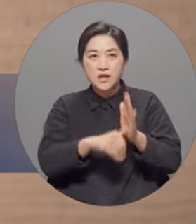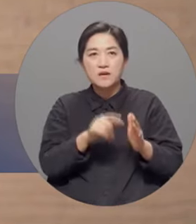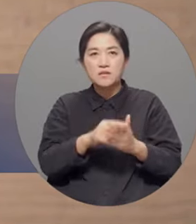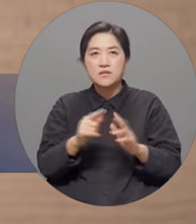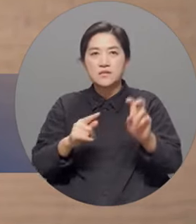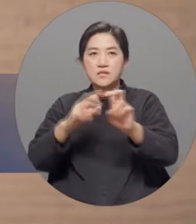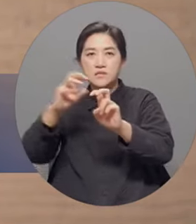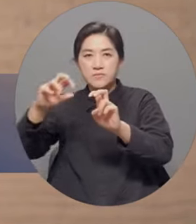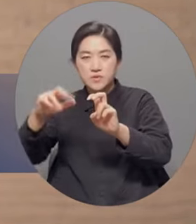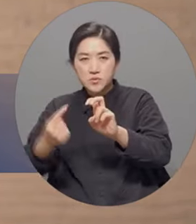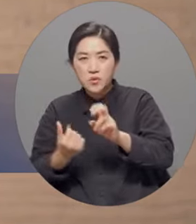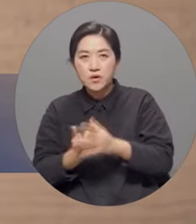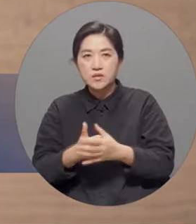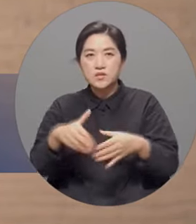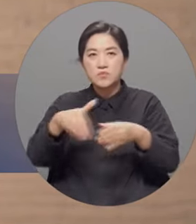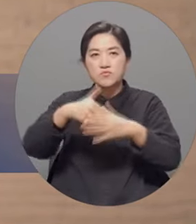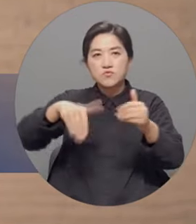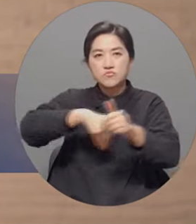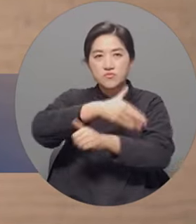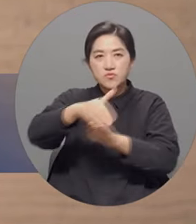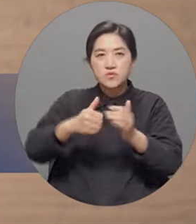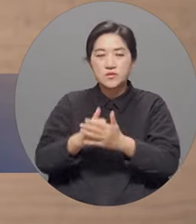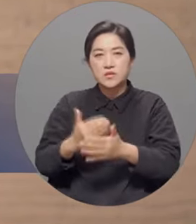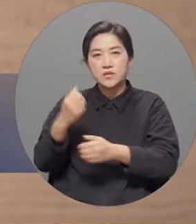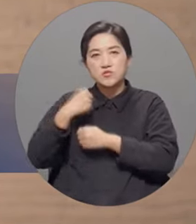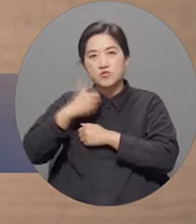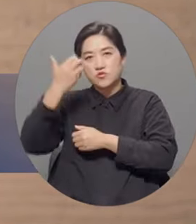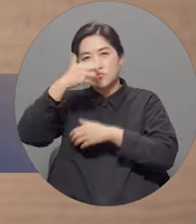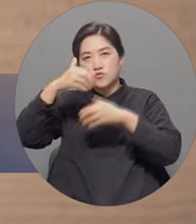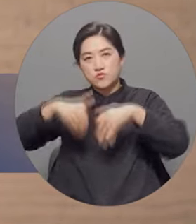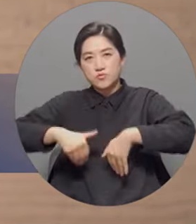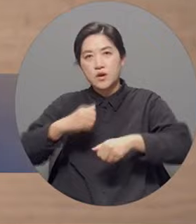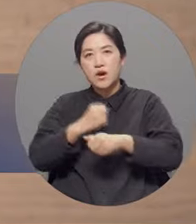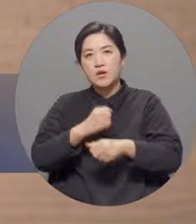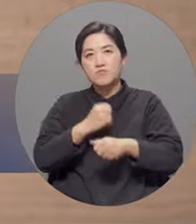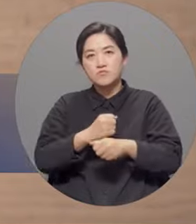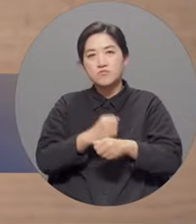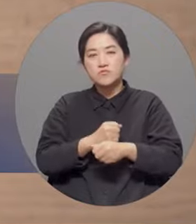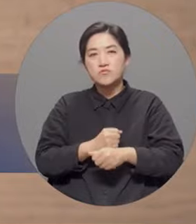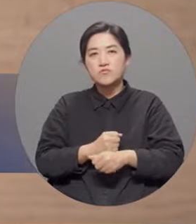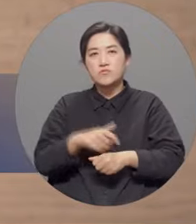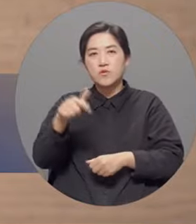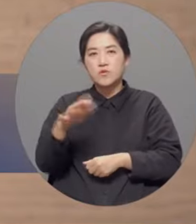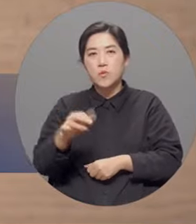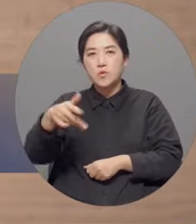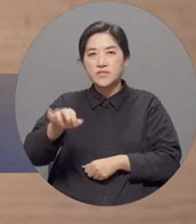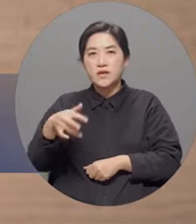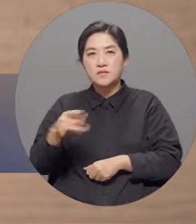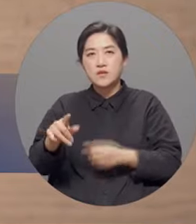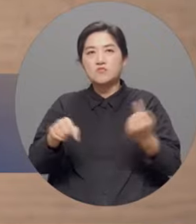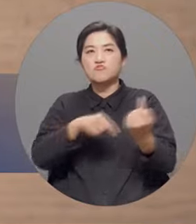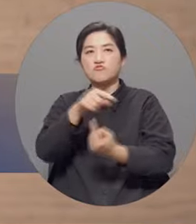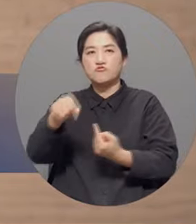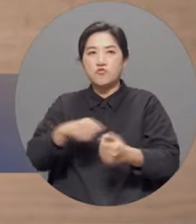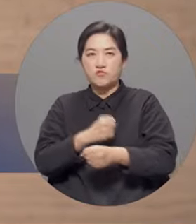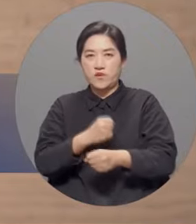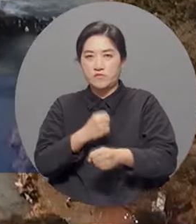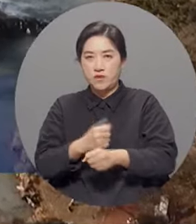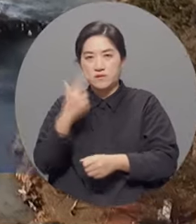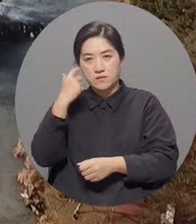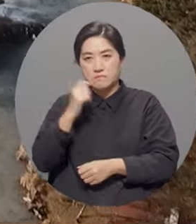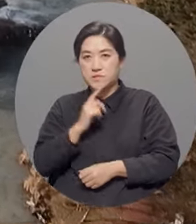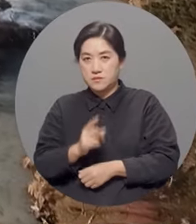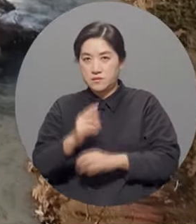20세기 초에 그와 같은 문화적인 풍토에서 군 위안부제가 또는 공창제가